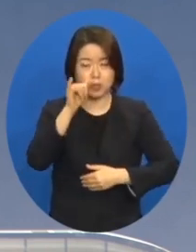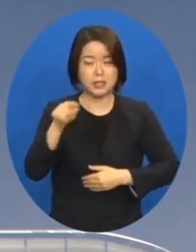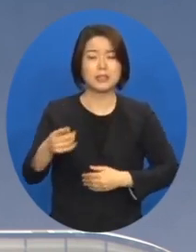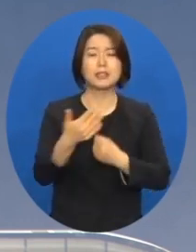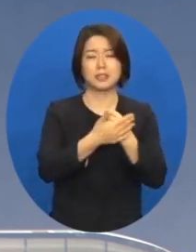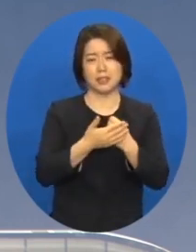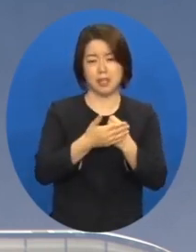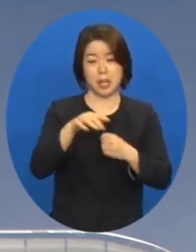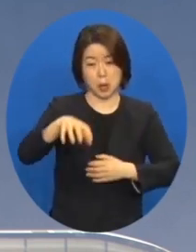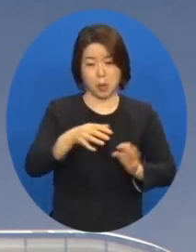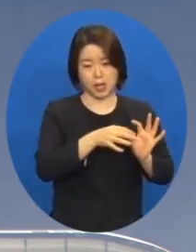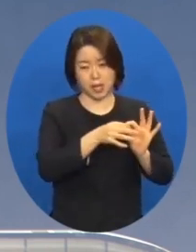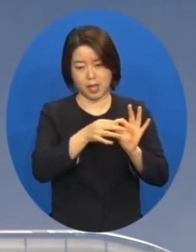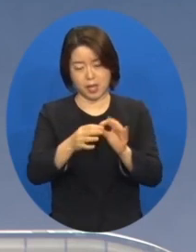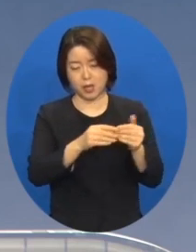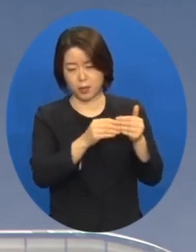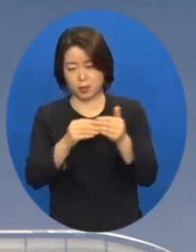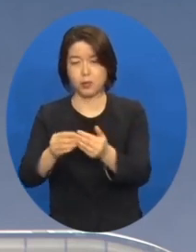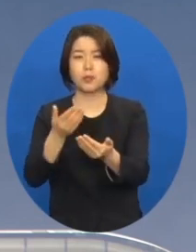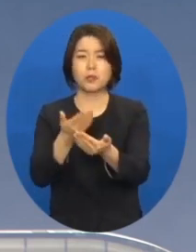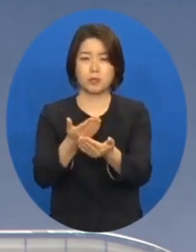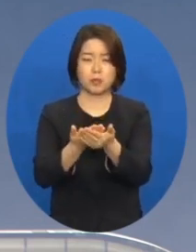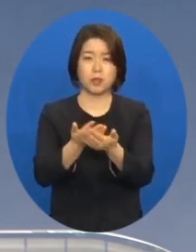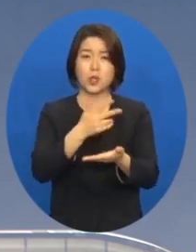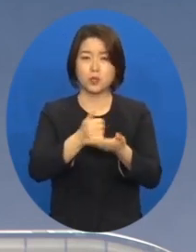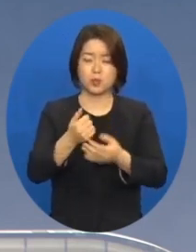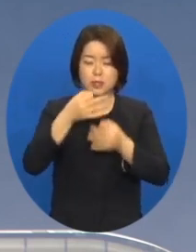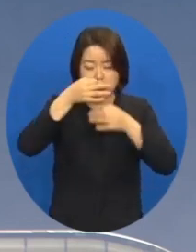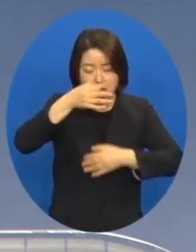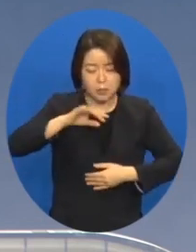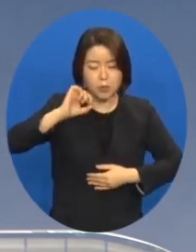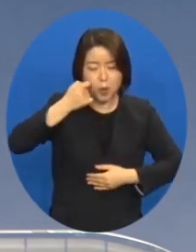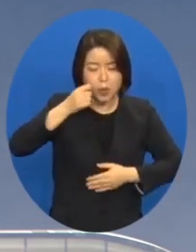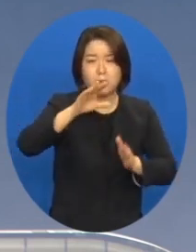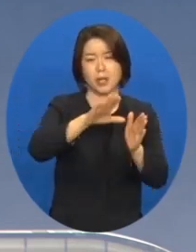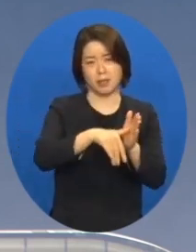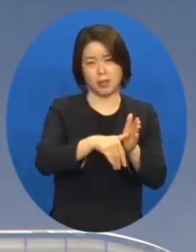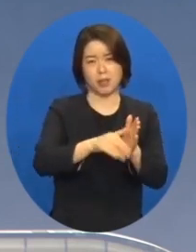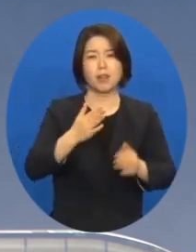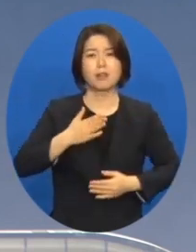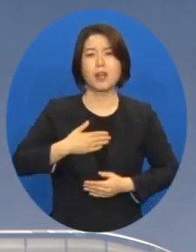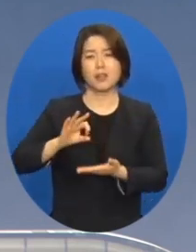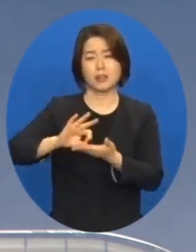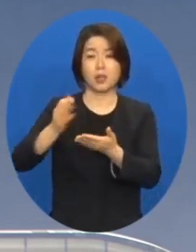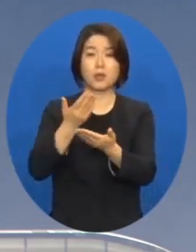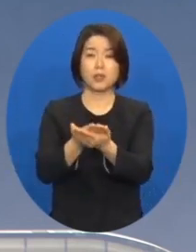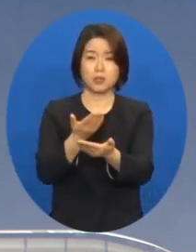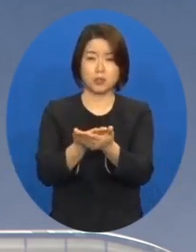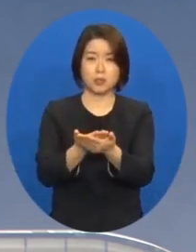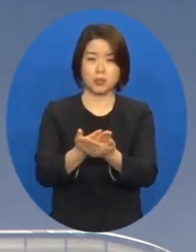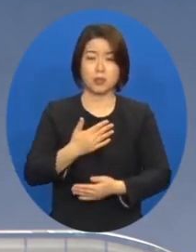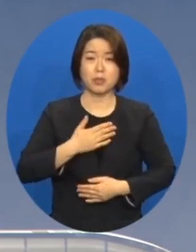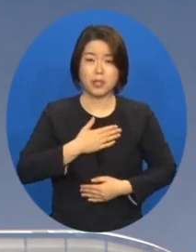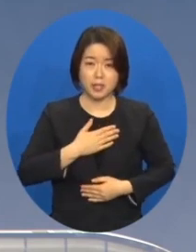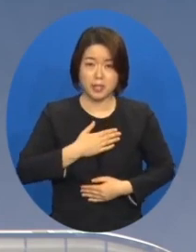나를 인도해 주소서. 주님, 힘들고 어렵다는 때에 나를 사용하소서.